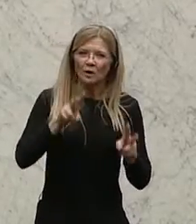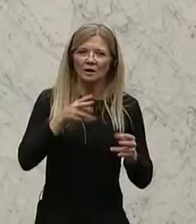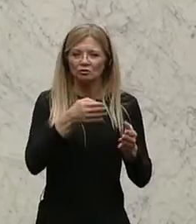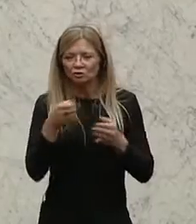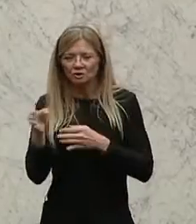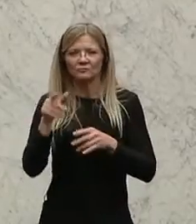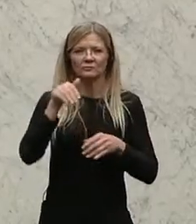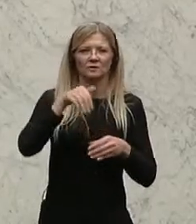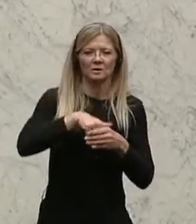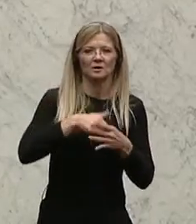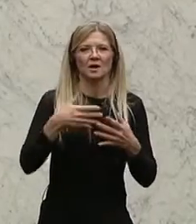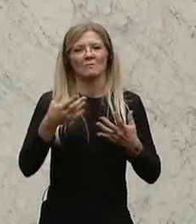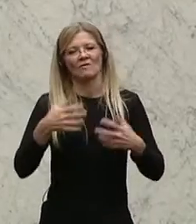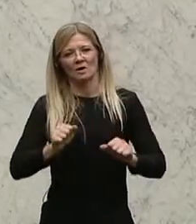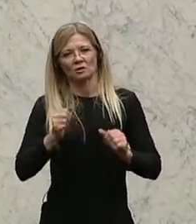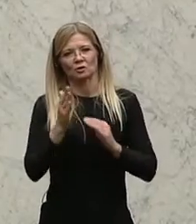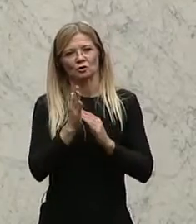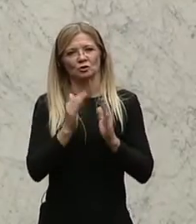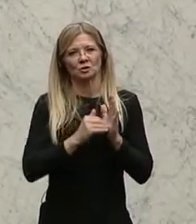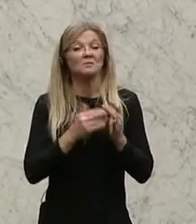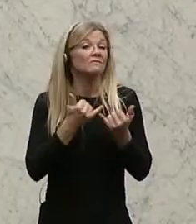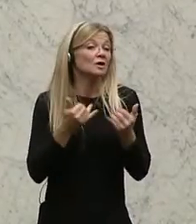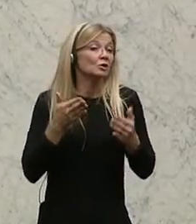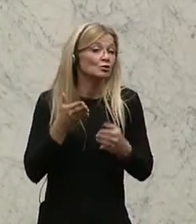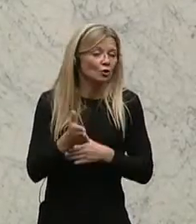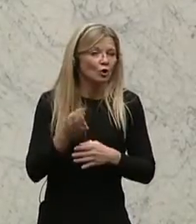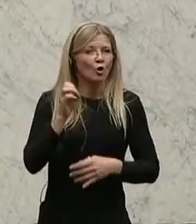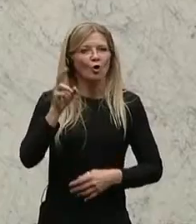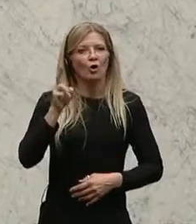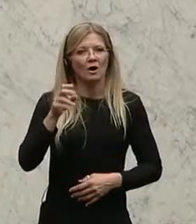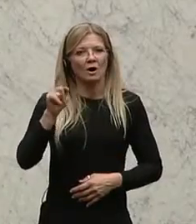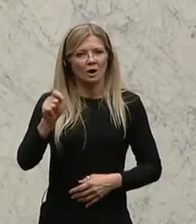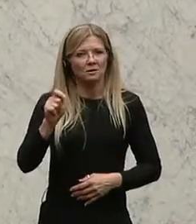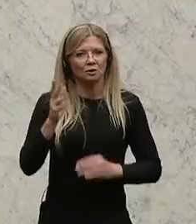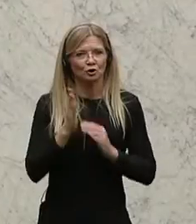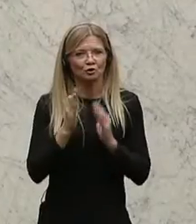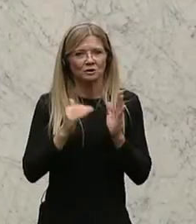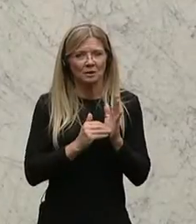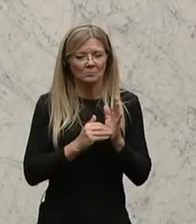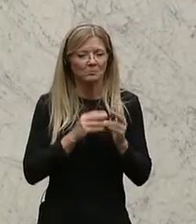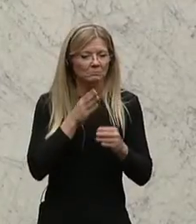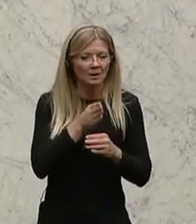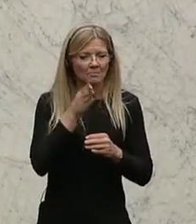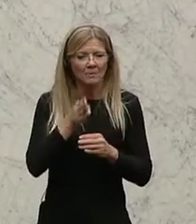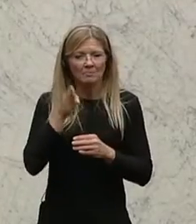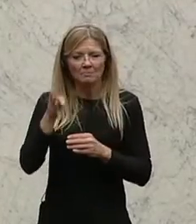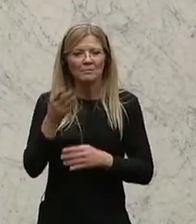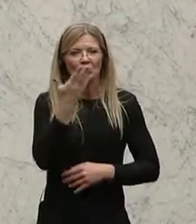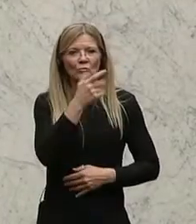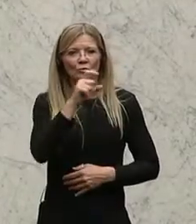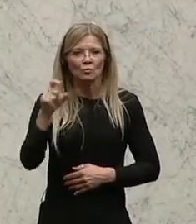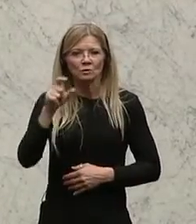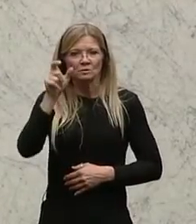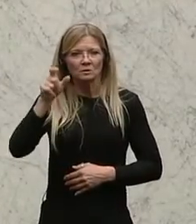das OPCAT-System, wo jährlich rund 500 Besuche von Örtlichkeiten unfreiwilligen Aufenthaltes sind.